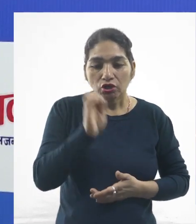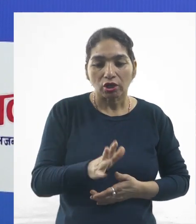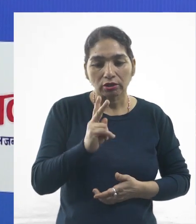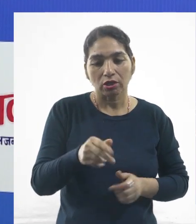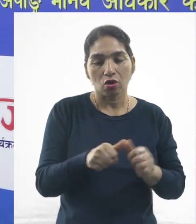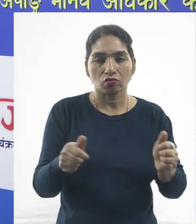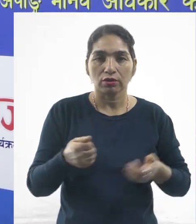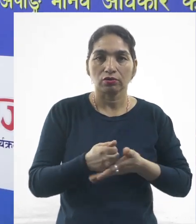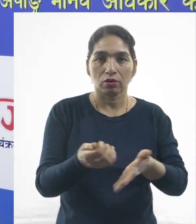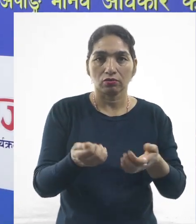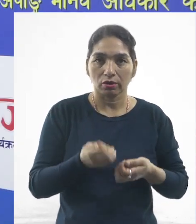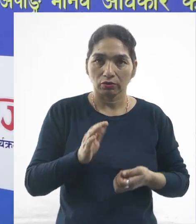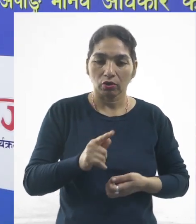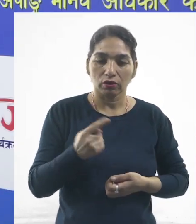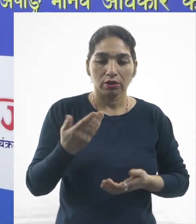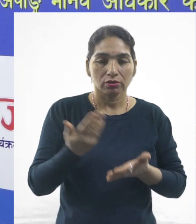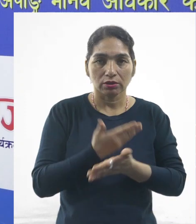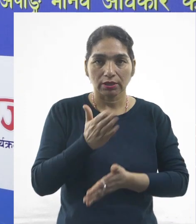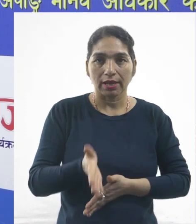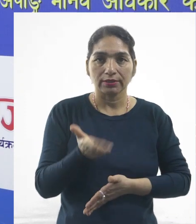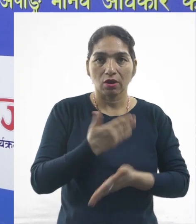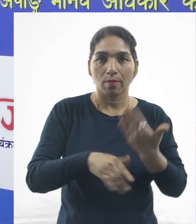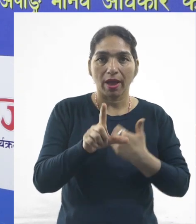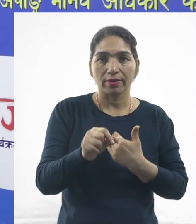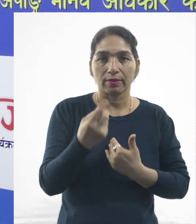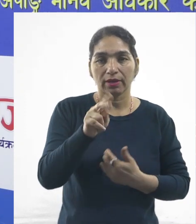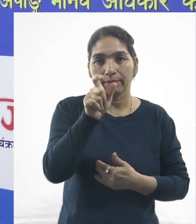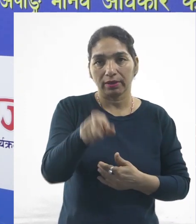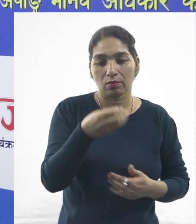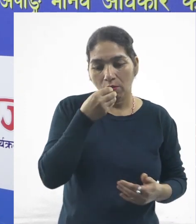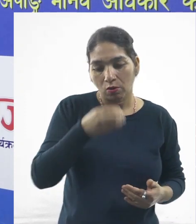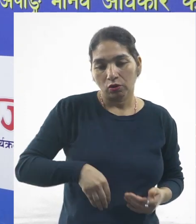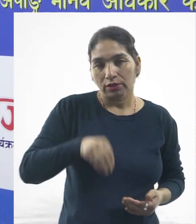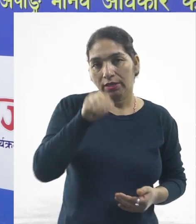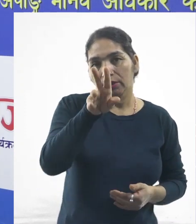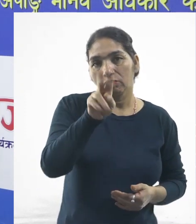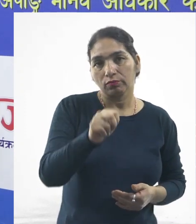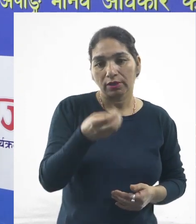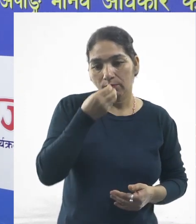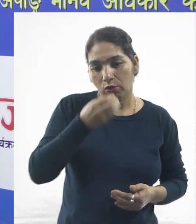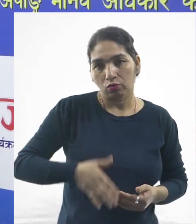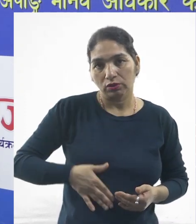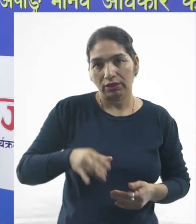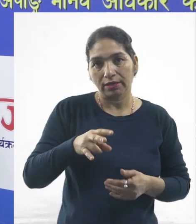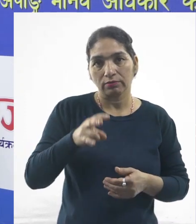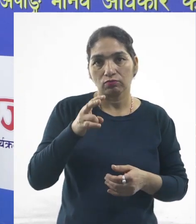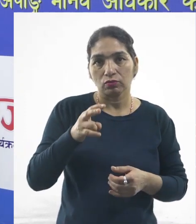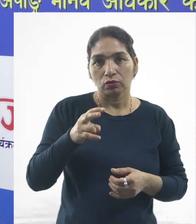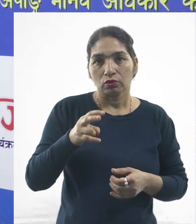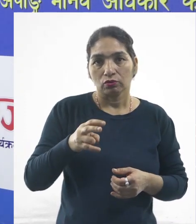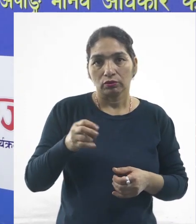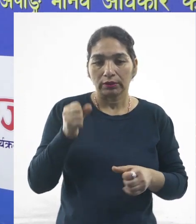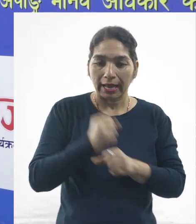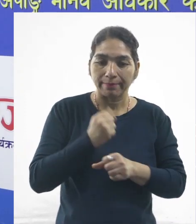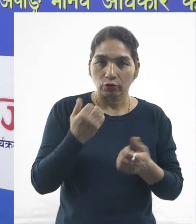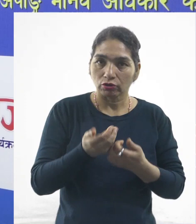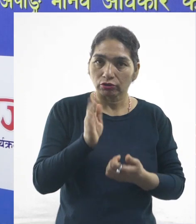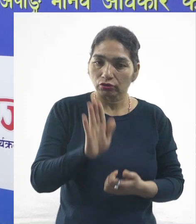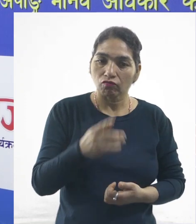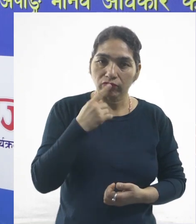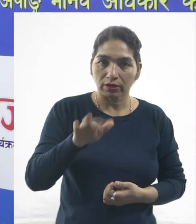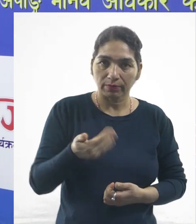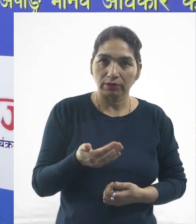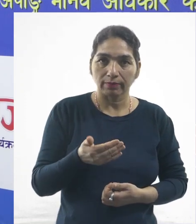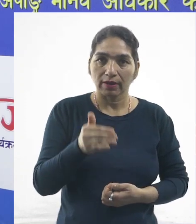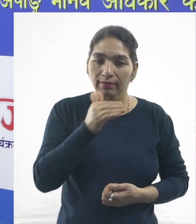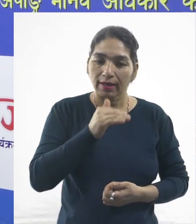गर्ने गरेको छौँ कुनै संस्थाले चाहिँ अपाङ्गता भएको व्यक्तिहरूलाई रोजगारी दिनुपर्छ है हामी रोजगारीमूलक काम गर्नलाई केही सहयोग गर्नुपर्छ उहाँहरूलाई चाहिँ हामीले